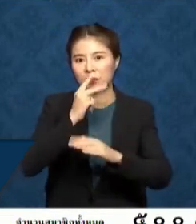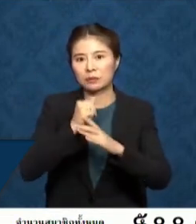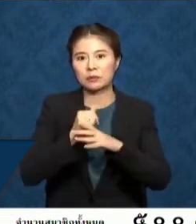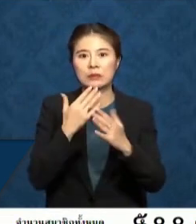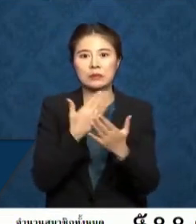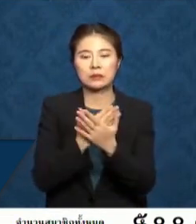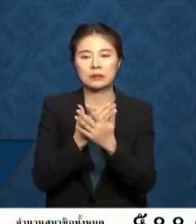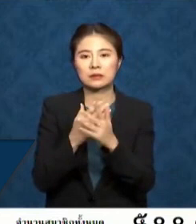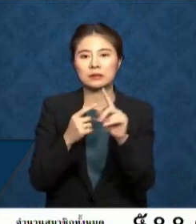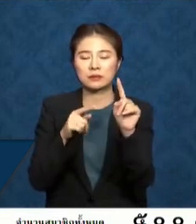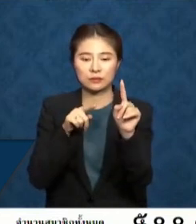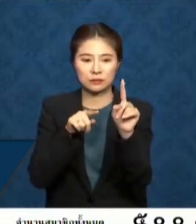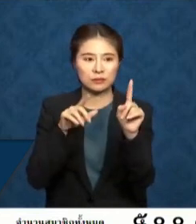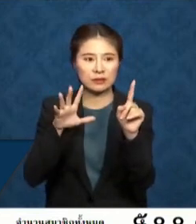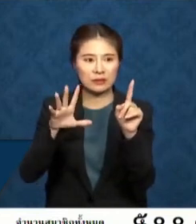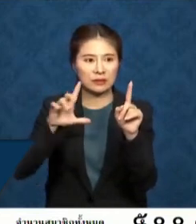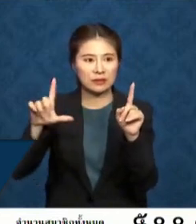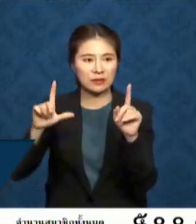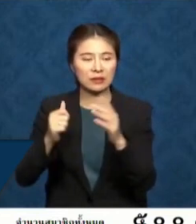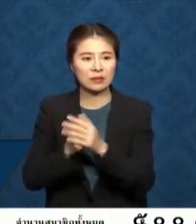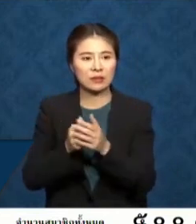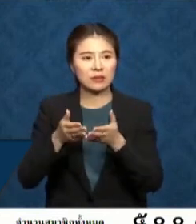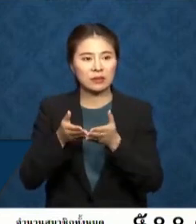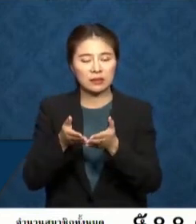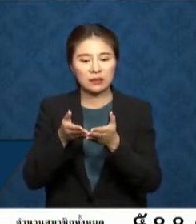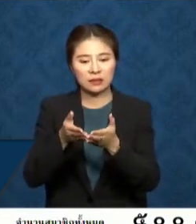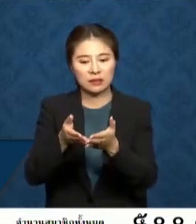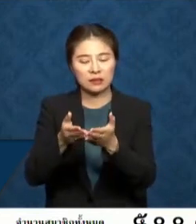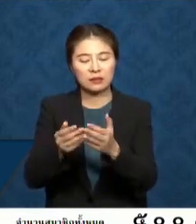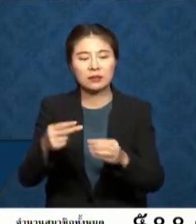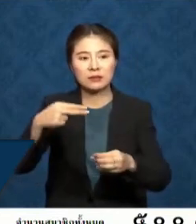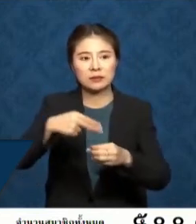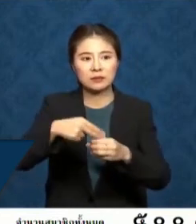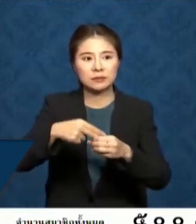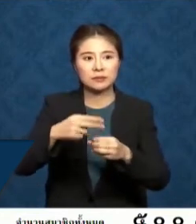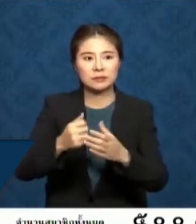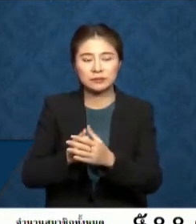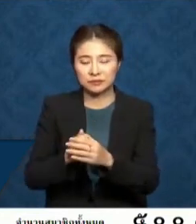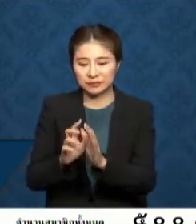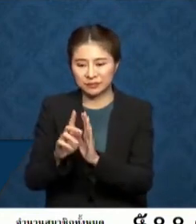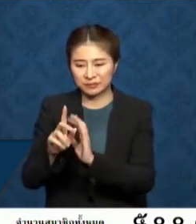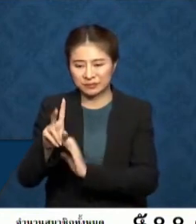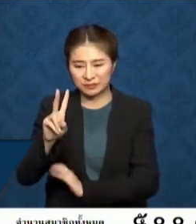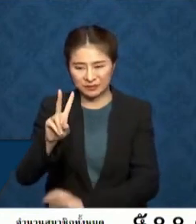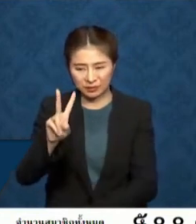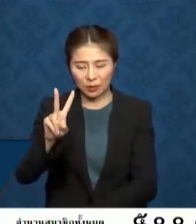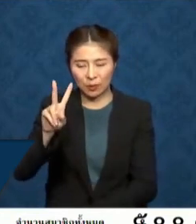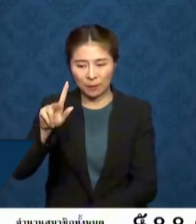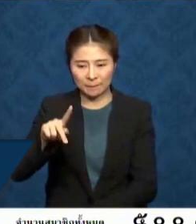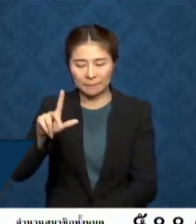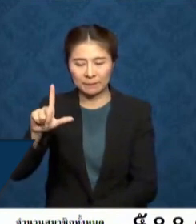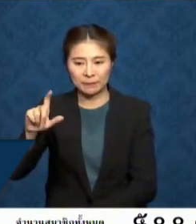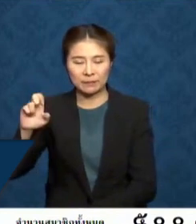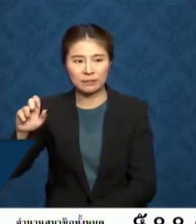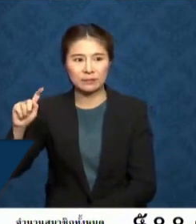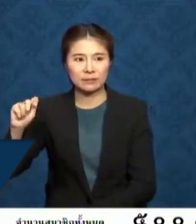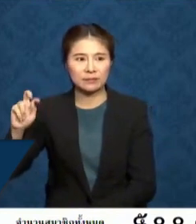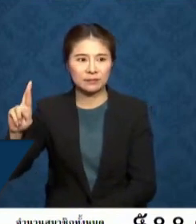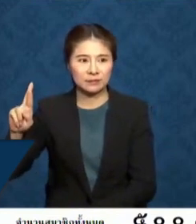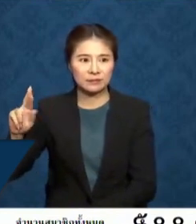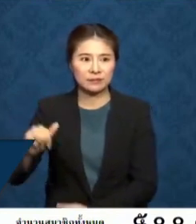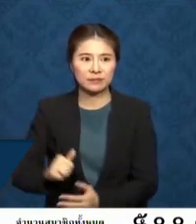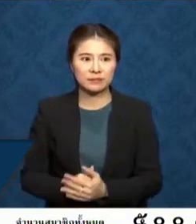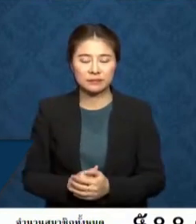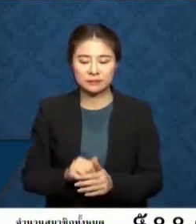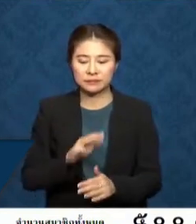านบาทครับเรือเที่ยวหนึ่งวิ่งเนี่ยน้ำมัน 2,000 ลิตรครับท่านประธานถ้ามีนักท่องเที่ยวป่วยกี่คนเนี่ย